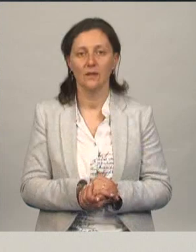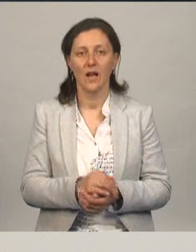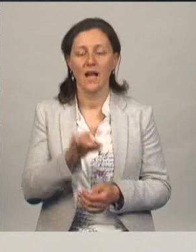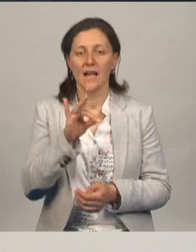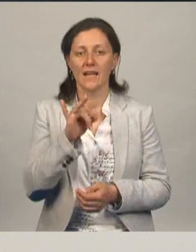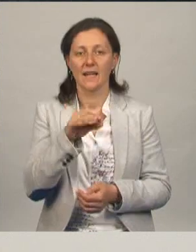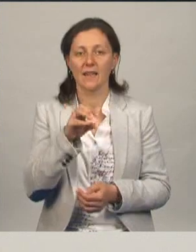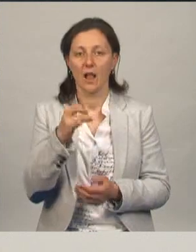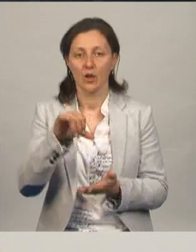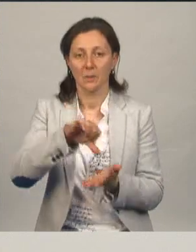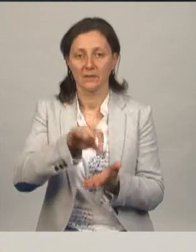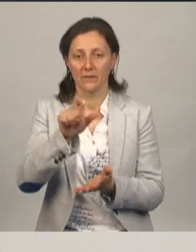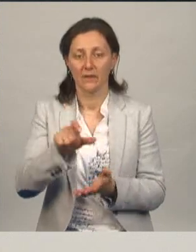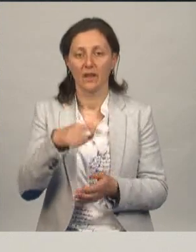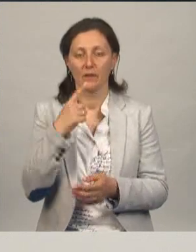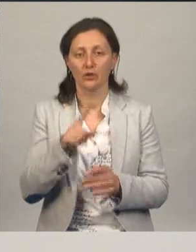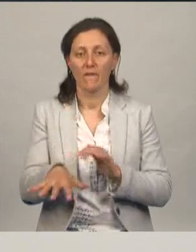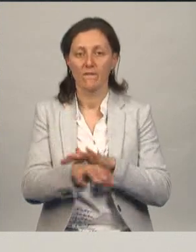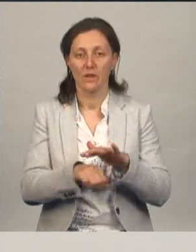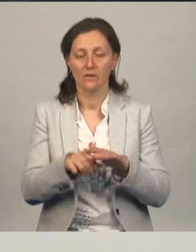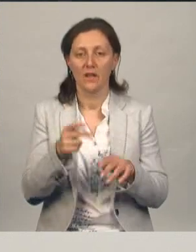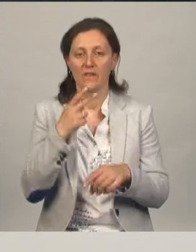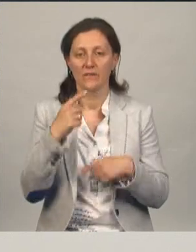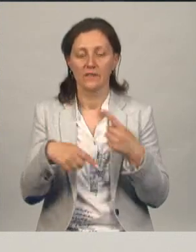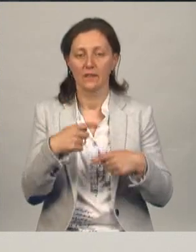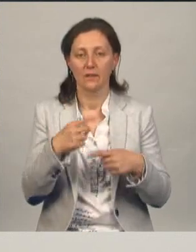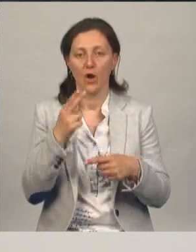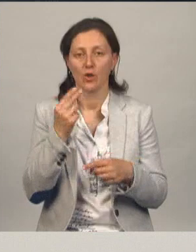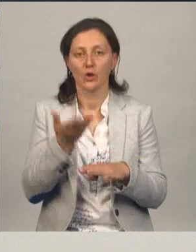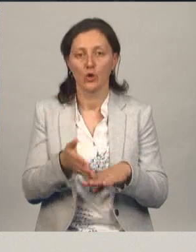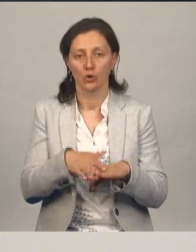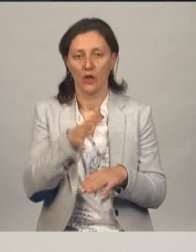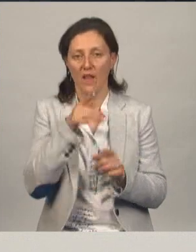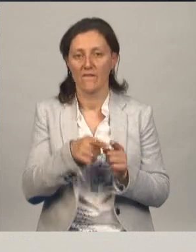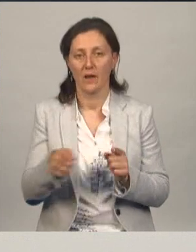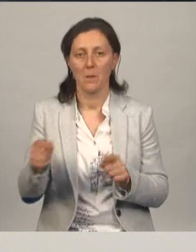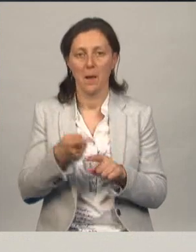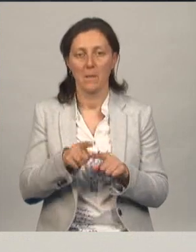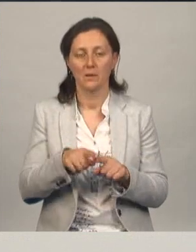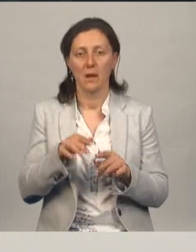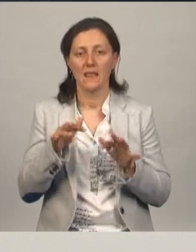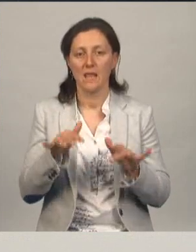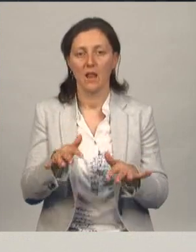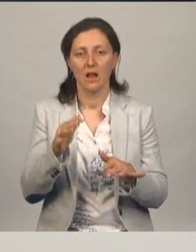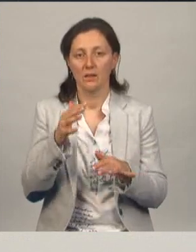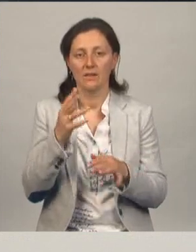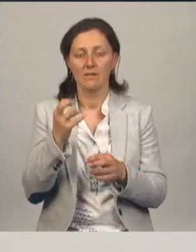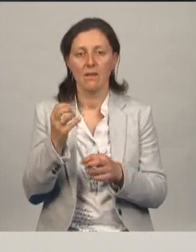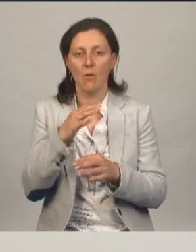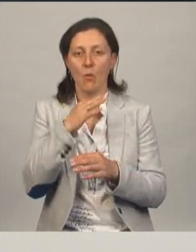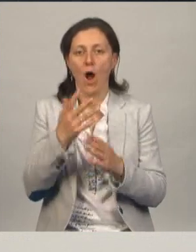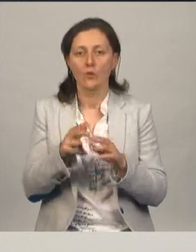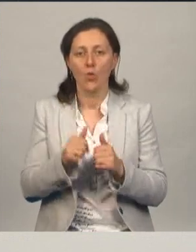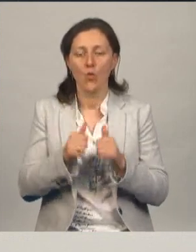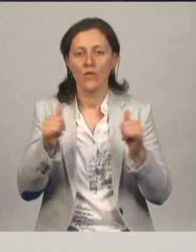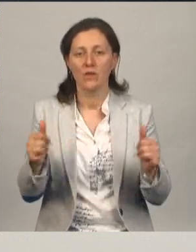отмечают что случаи воровства всегда учащаются в кризисной для экономики времена так что дело не в нашествие клептоман of a в росте числа